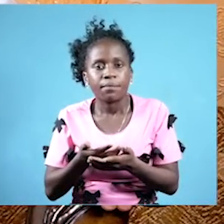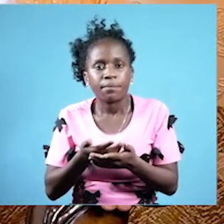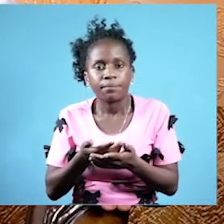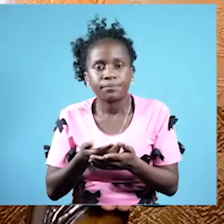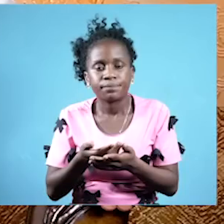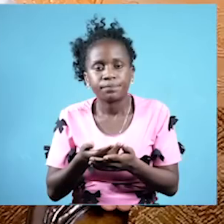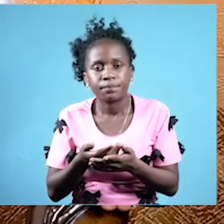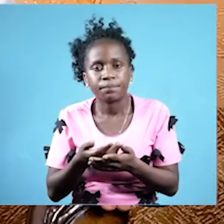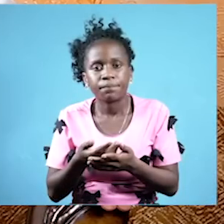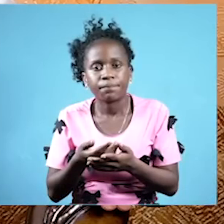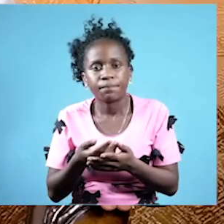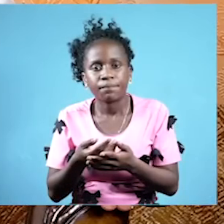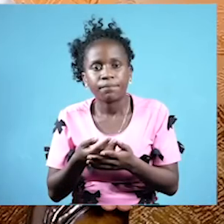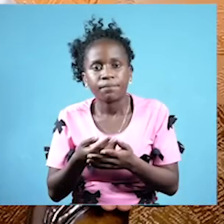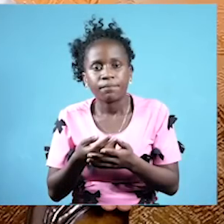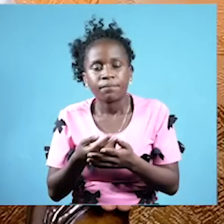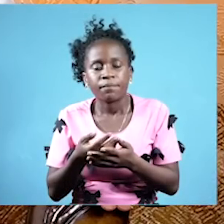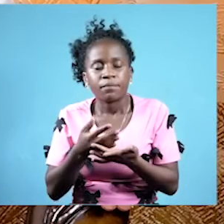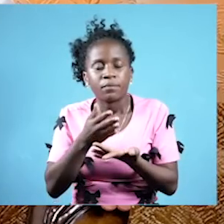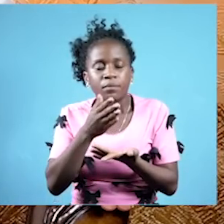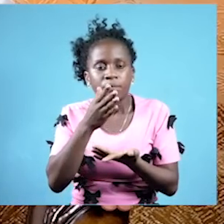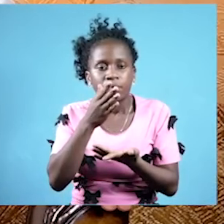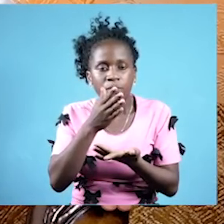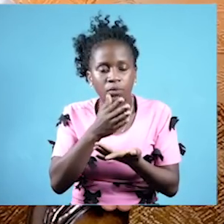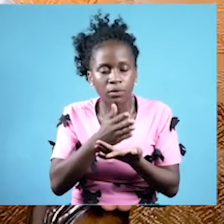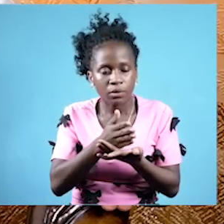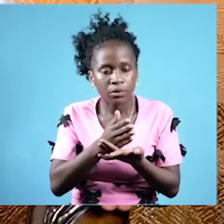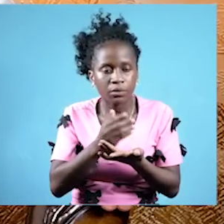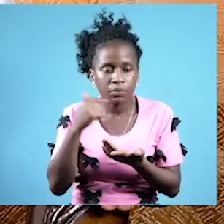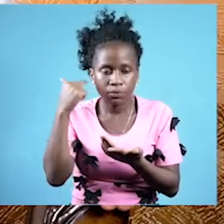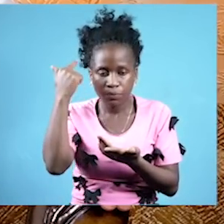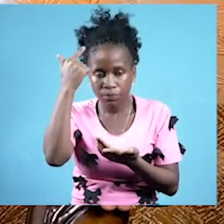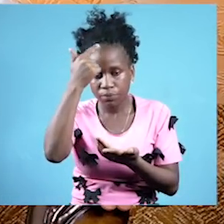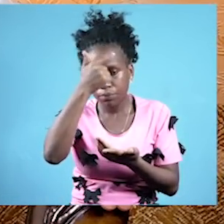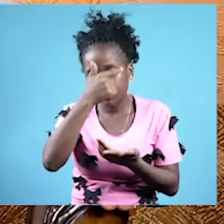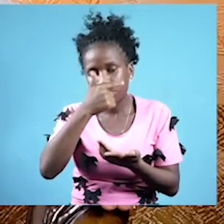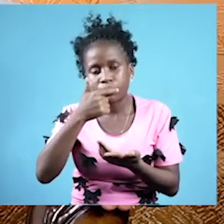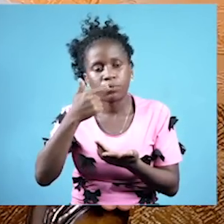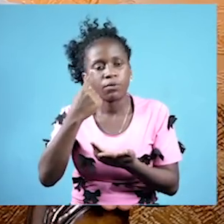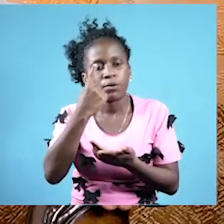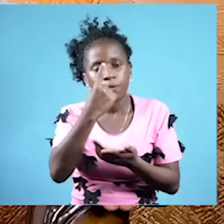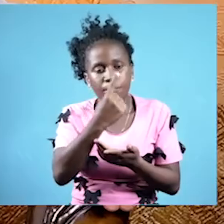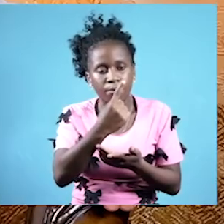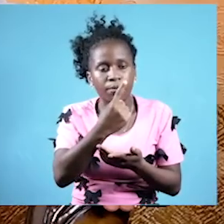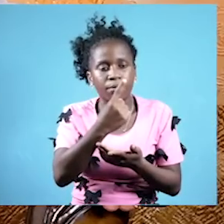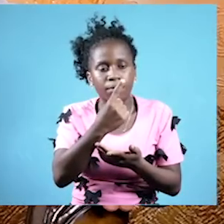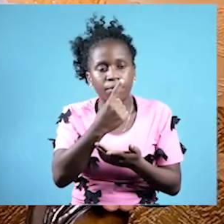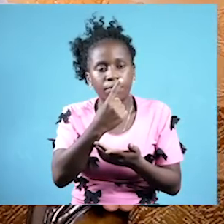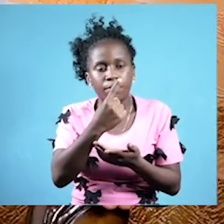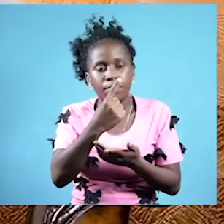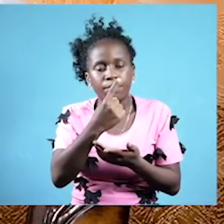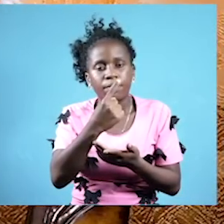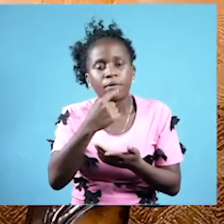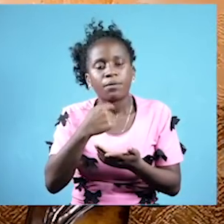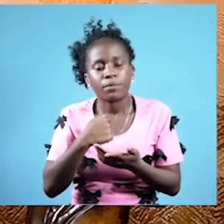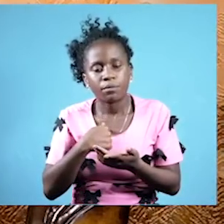katika sura moja inaitwa Surat Dhuha. Na nilinukuu